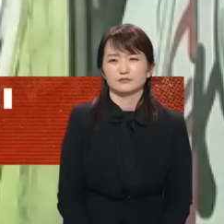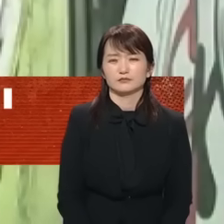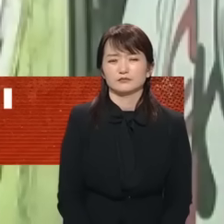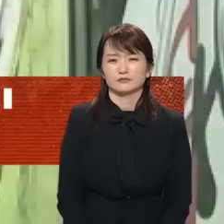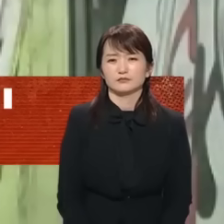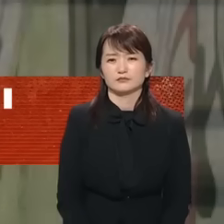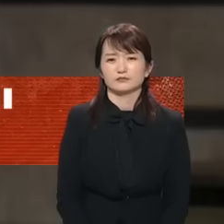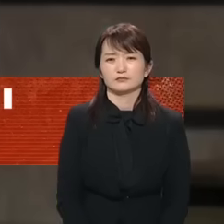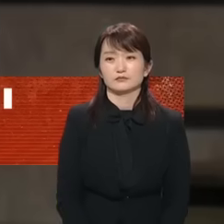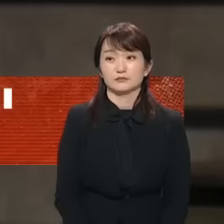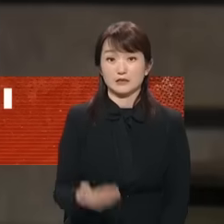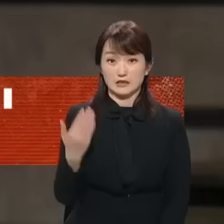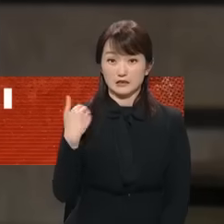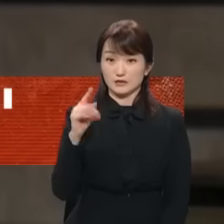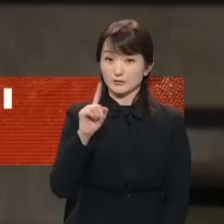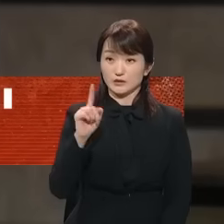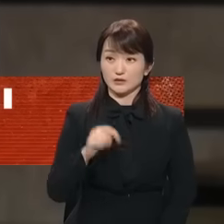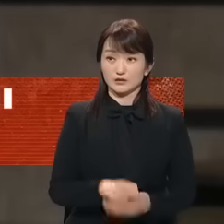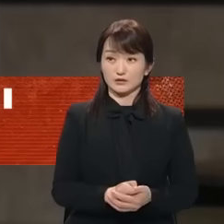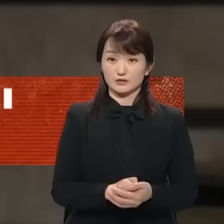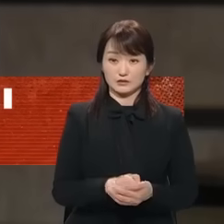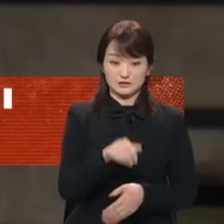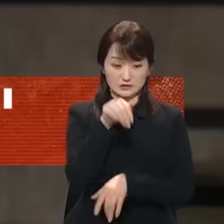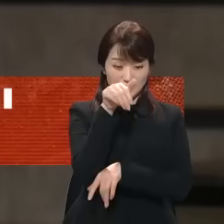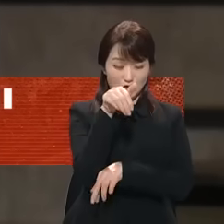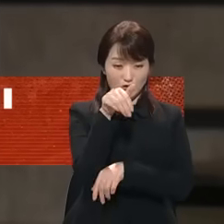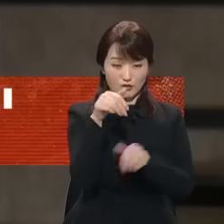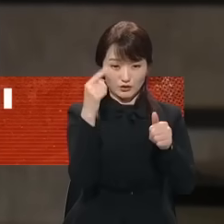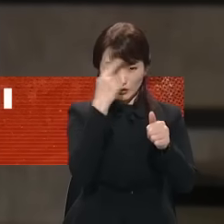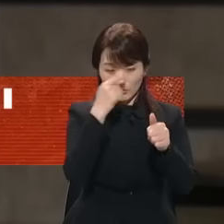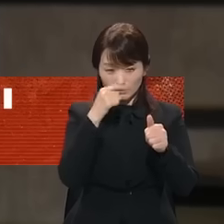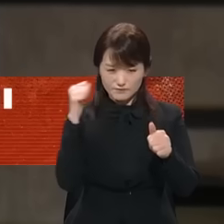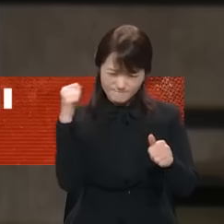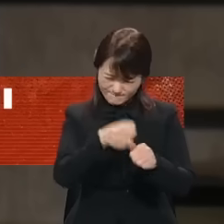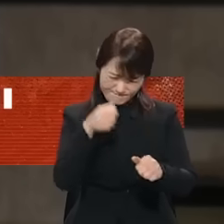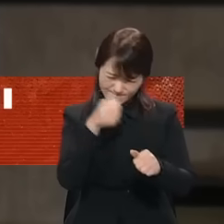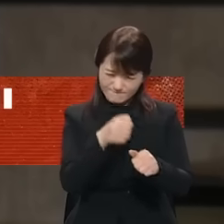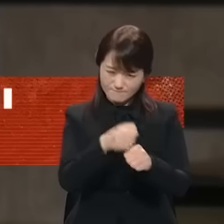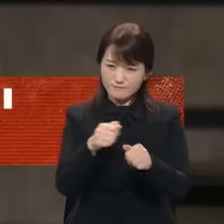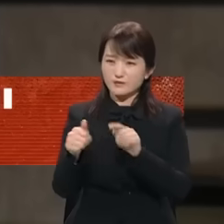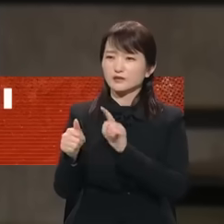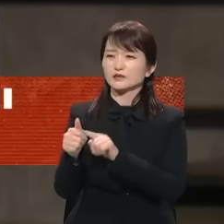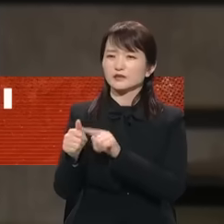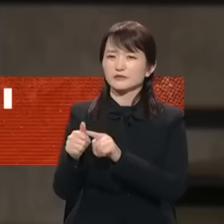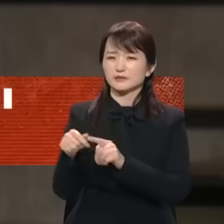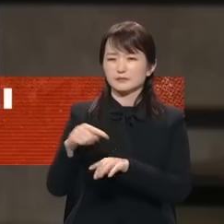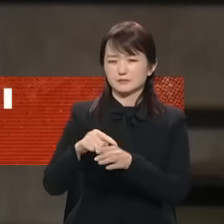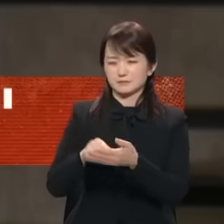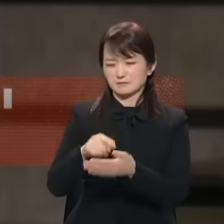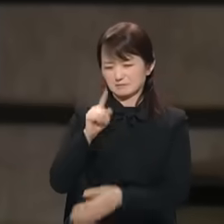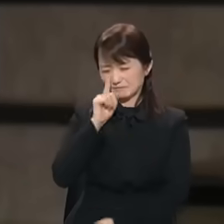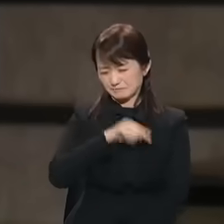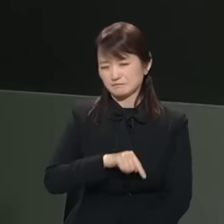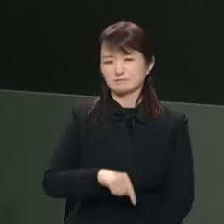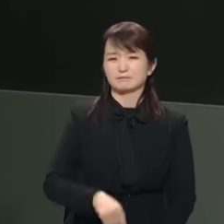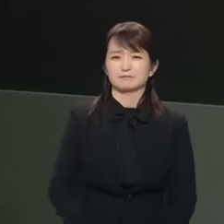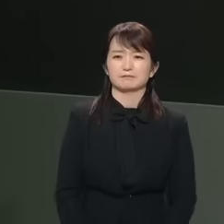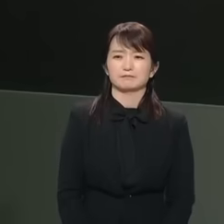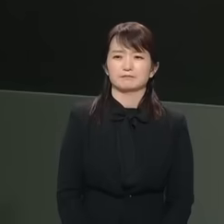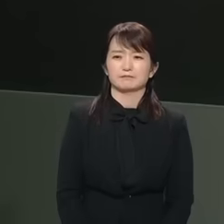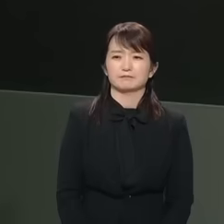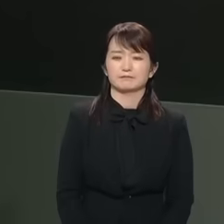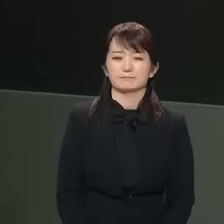되냐면 아까 그 거의 얼굴 때린 친구 있잖아요 심성이 예 쁜 거죠 아 그러니까 좋습니다